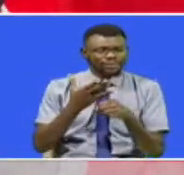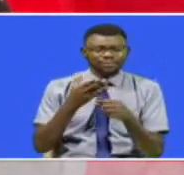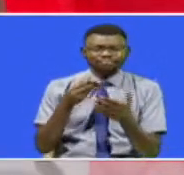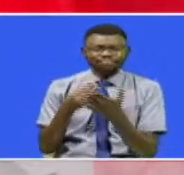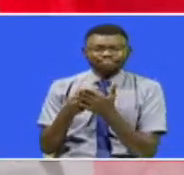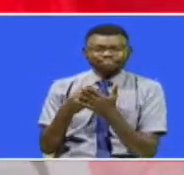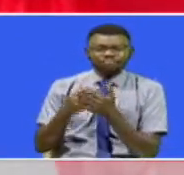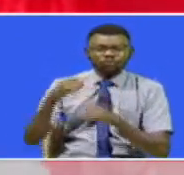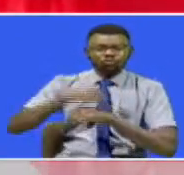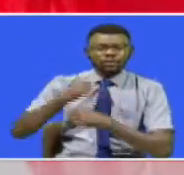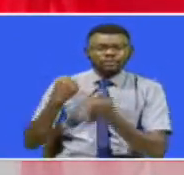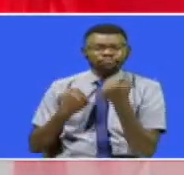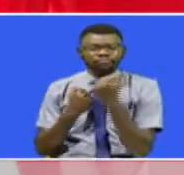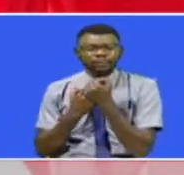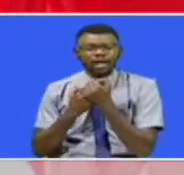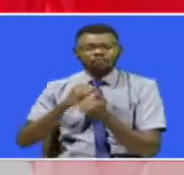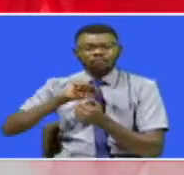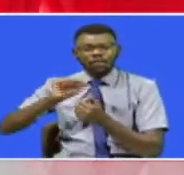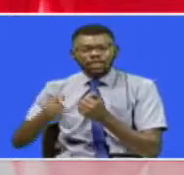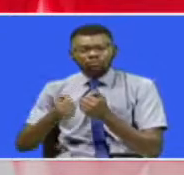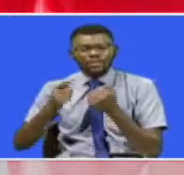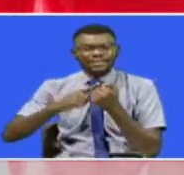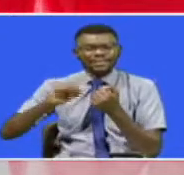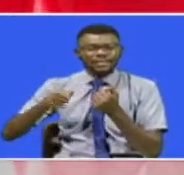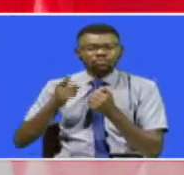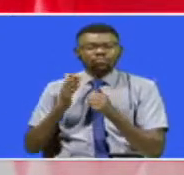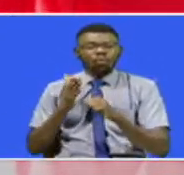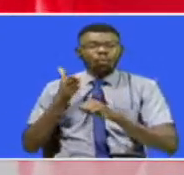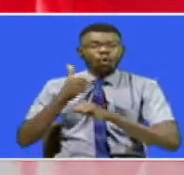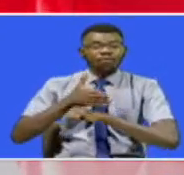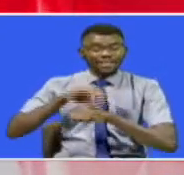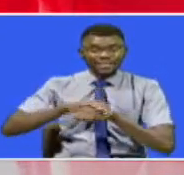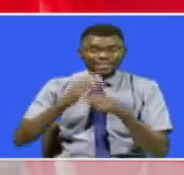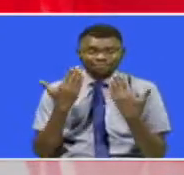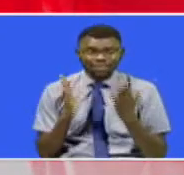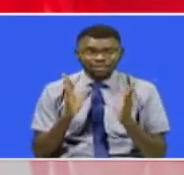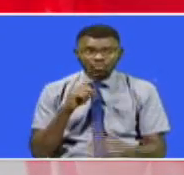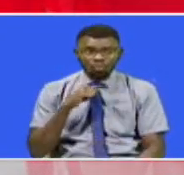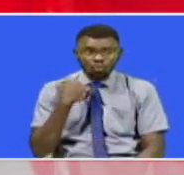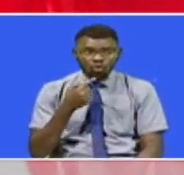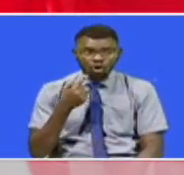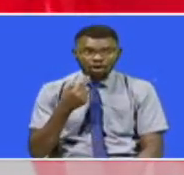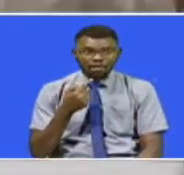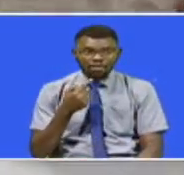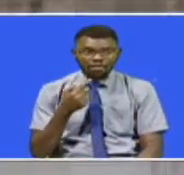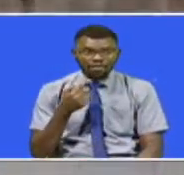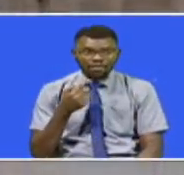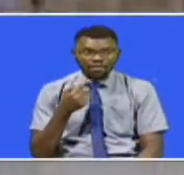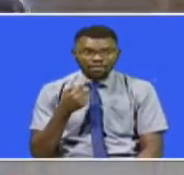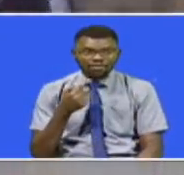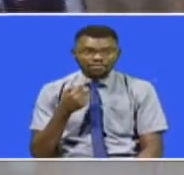shilingi 5,000, 6,000. Kuna ha? Si ni hivyo?